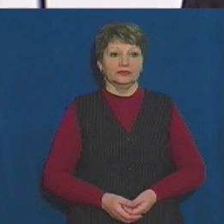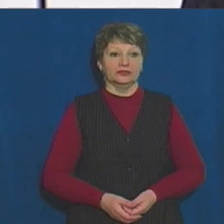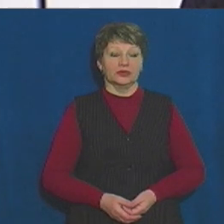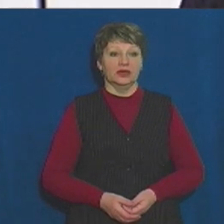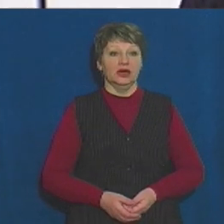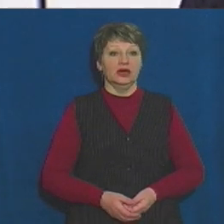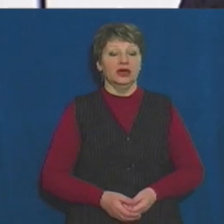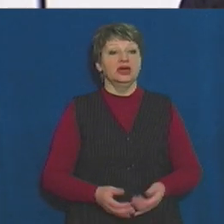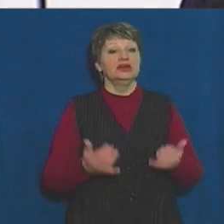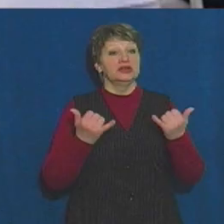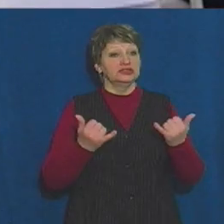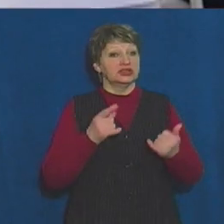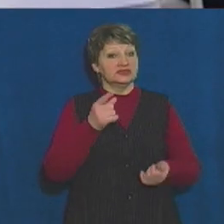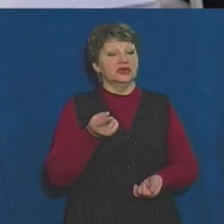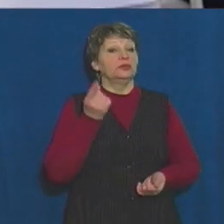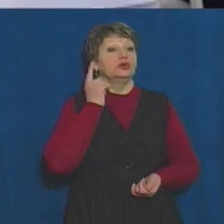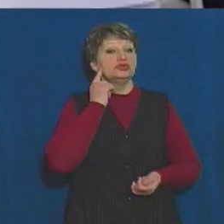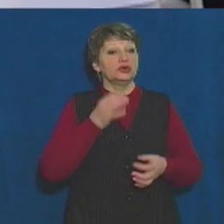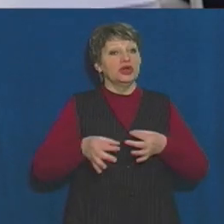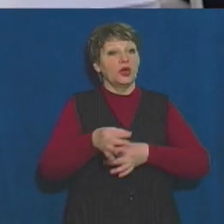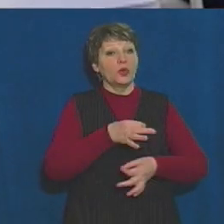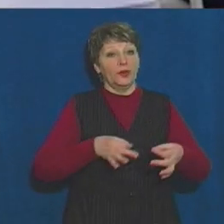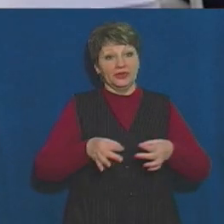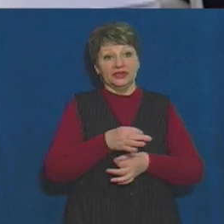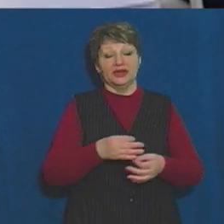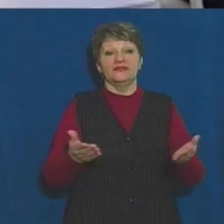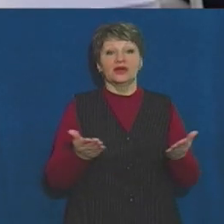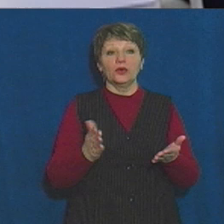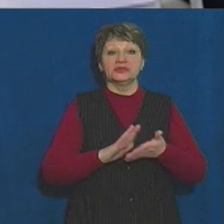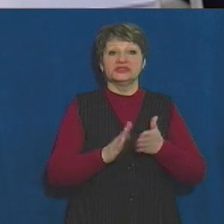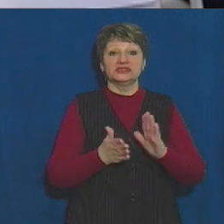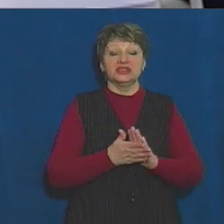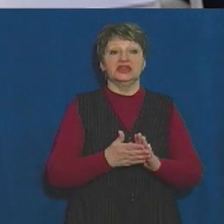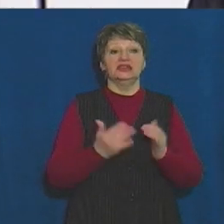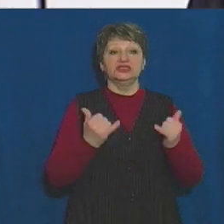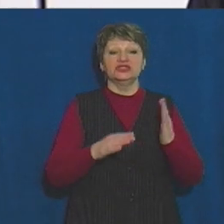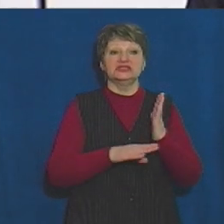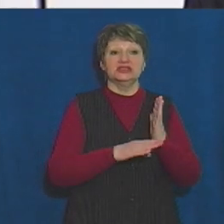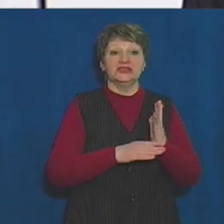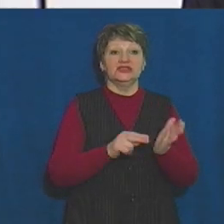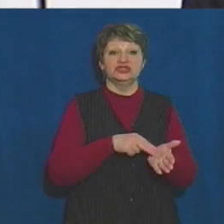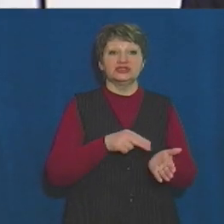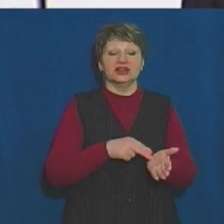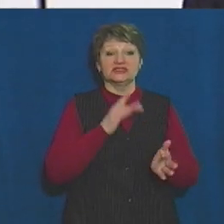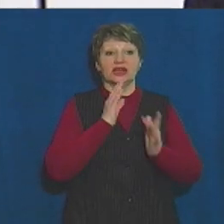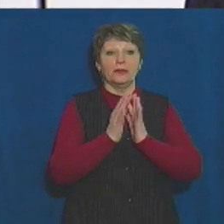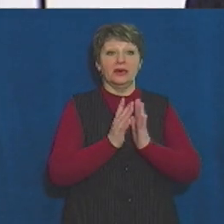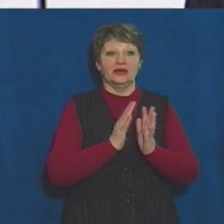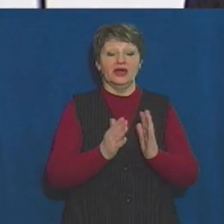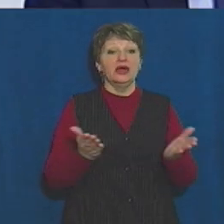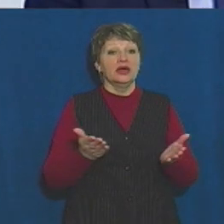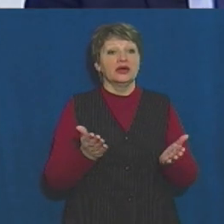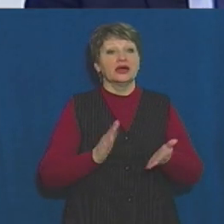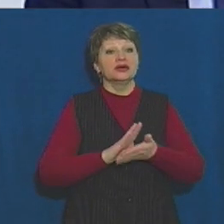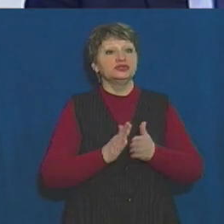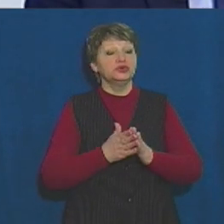Щойно ми почули коментар, у якому стані знаходяться дерева у черкаських парках. Яка ситуація лісів на території області? На